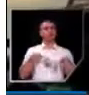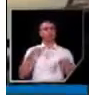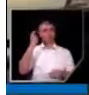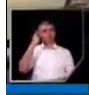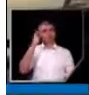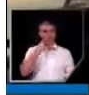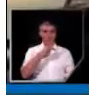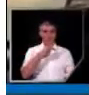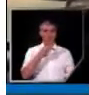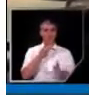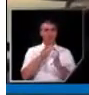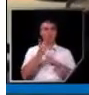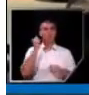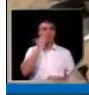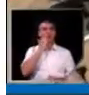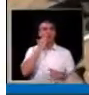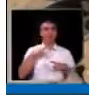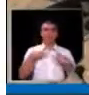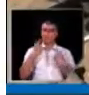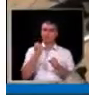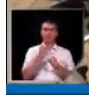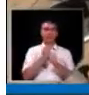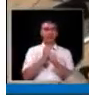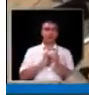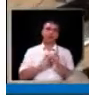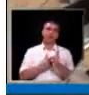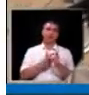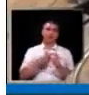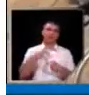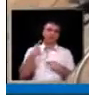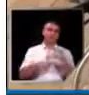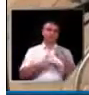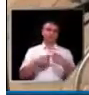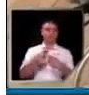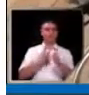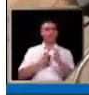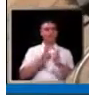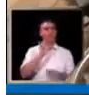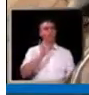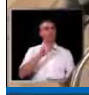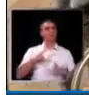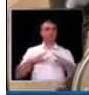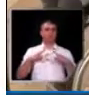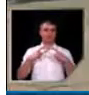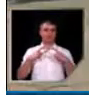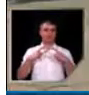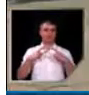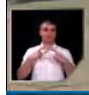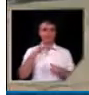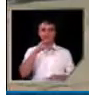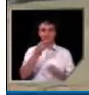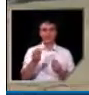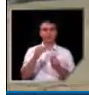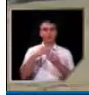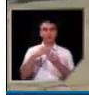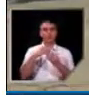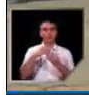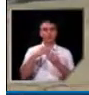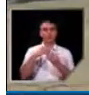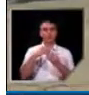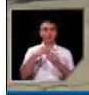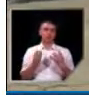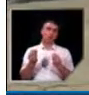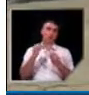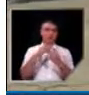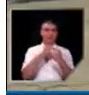מוחין. לעבור את היום יום זה לנהל קרב אחר קרב במלחמה של החיים. ולזה נוסף עכשיו